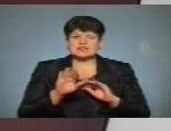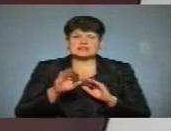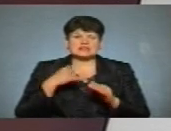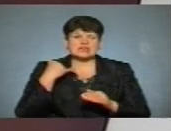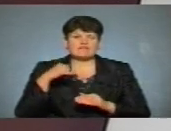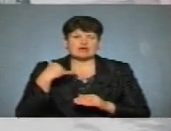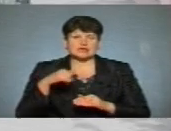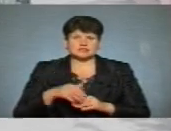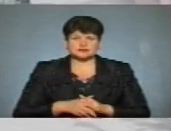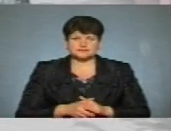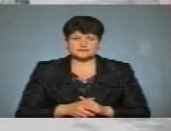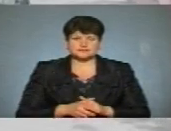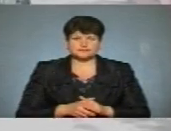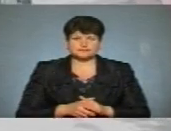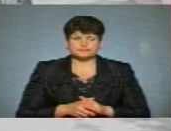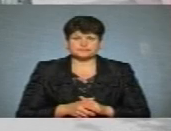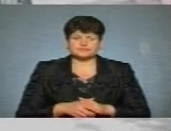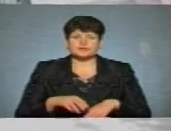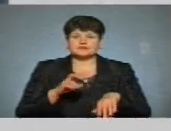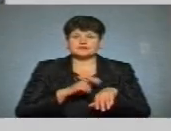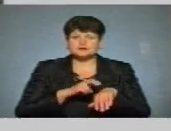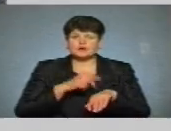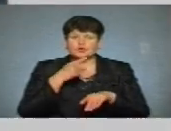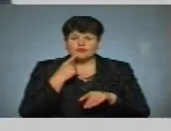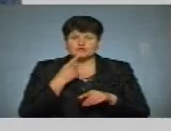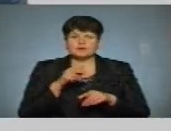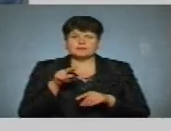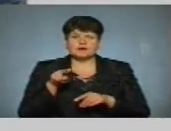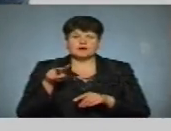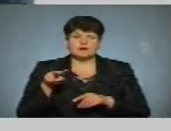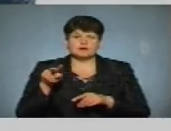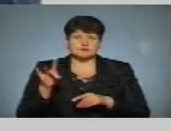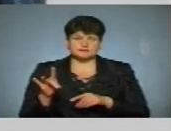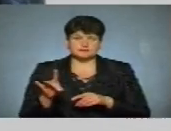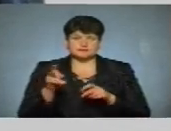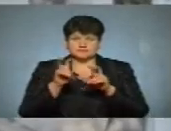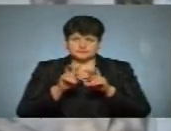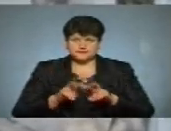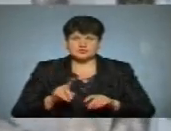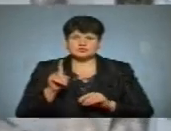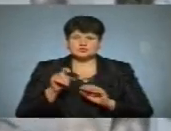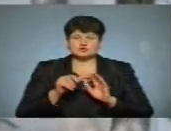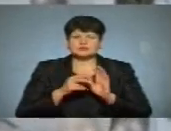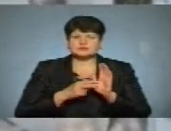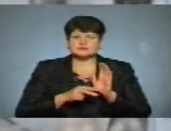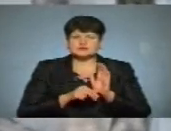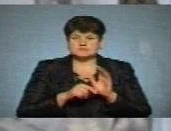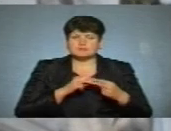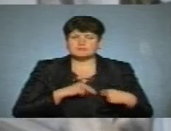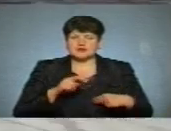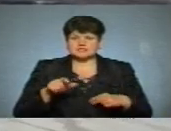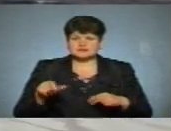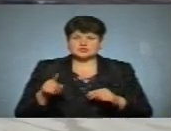Дивіться. Епідеміолог Володимир Паничев каже, методом полімеразно-ланцюгової реакції обстежили 176 працівників